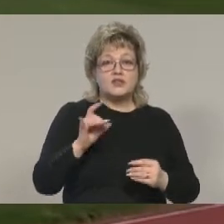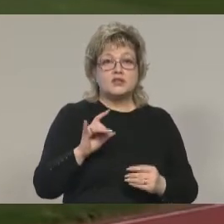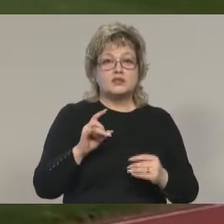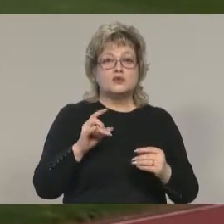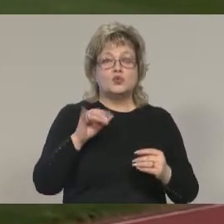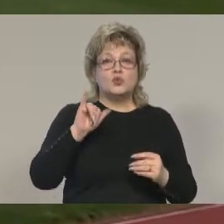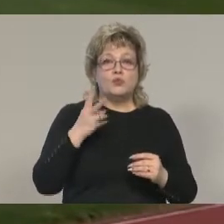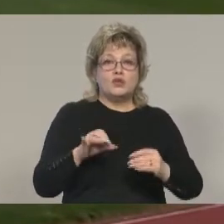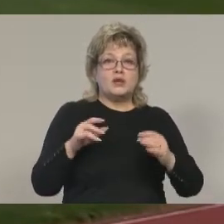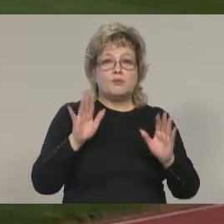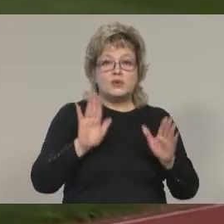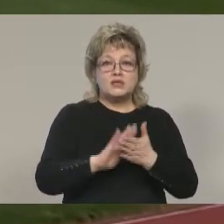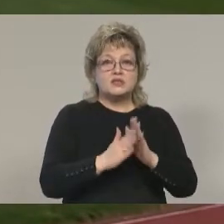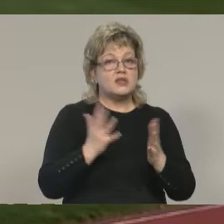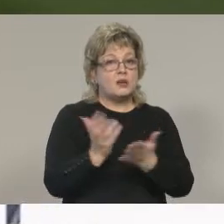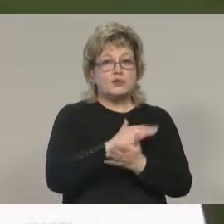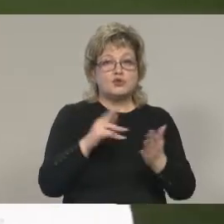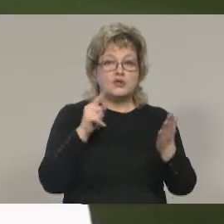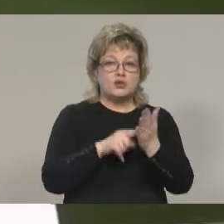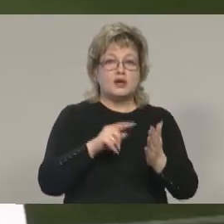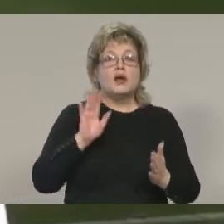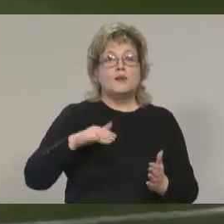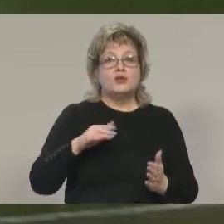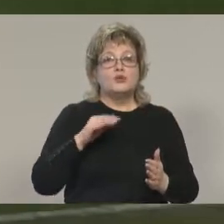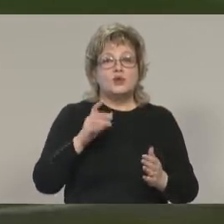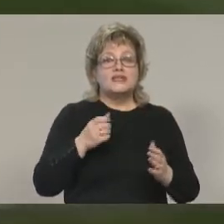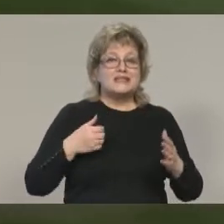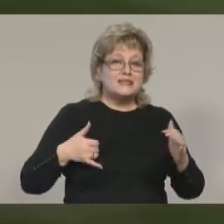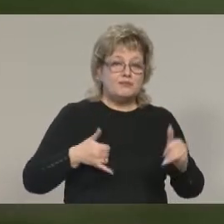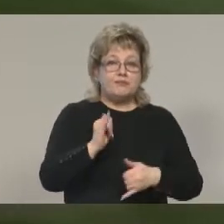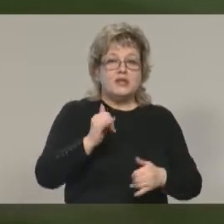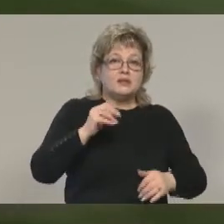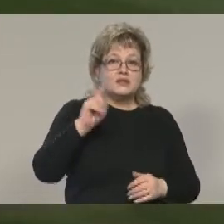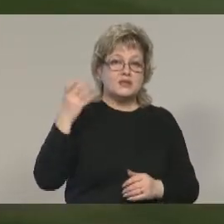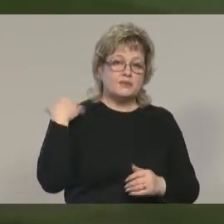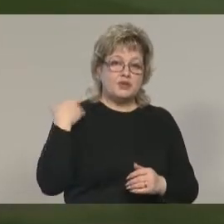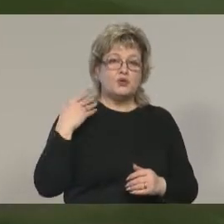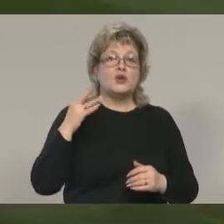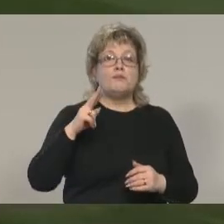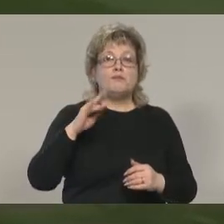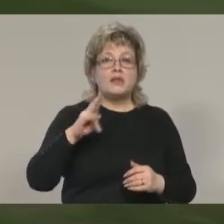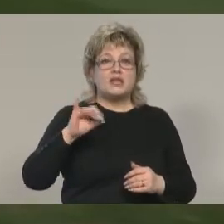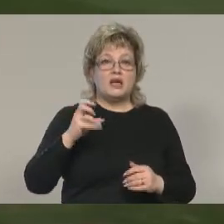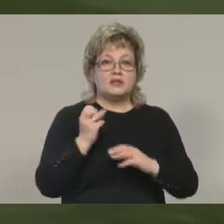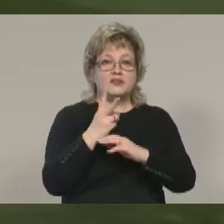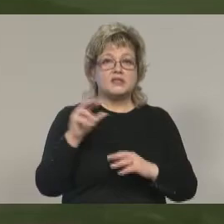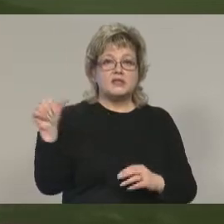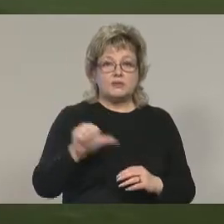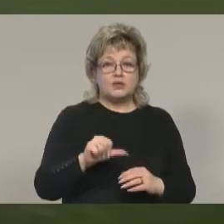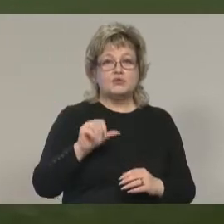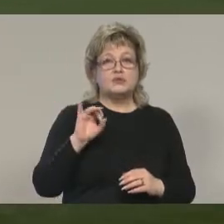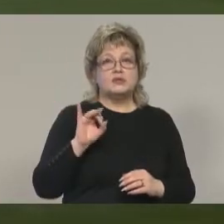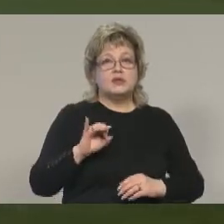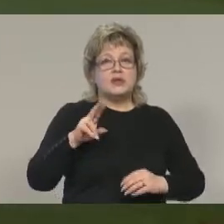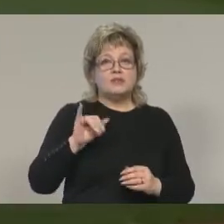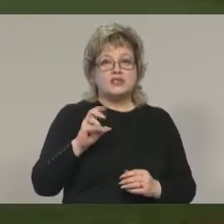убойной позиции не получился удар, а потом Хаджикадунич сбил убегавшего форварда спиной. Пенальти уже на 12-й минуте и сейв